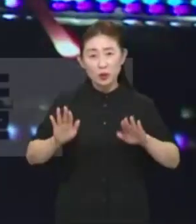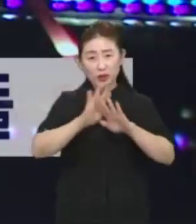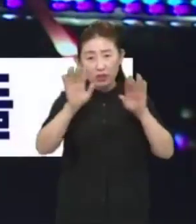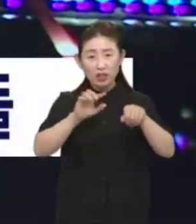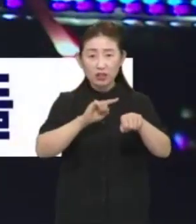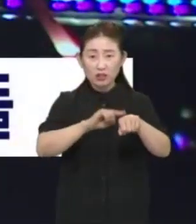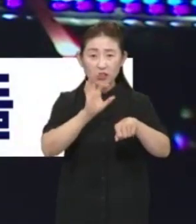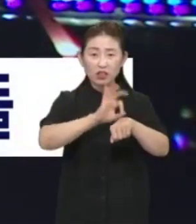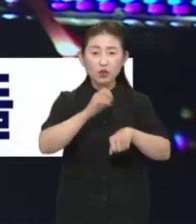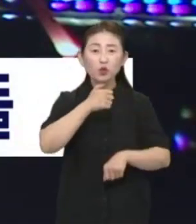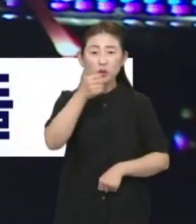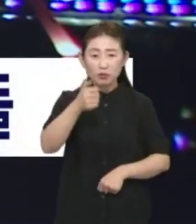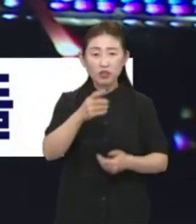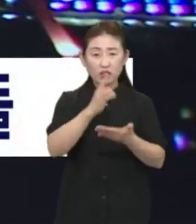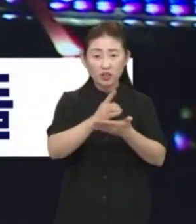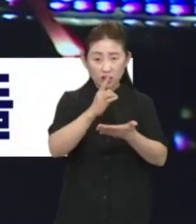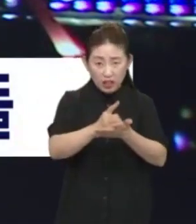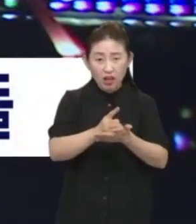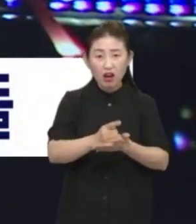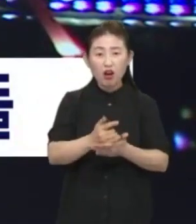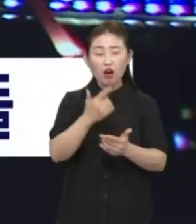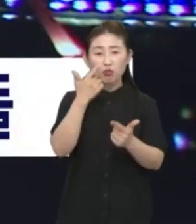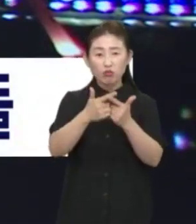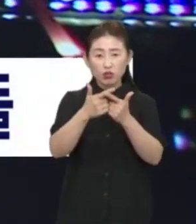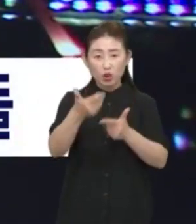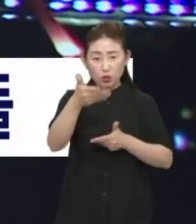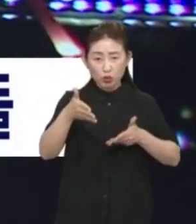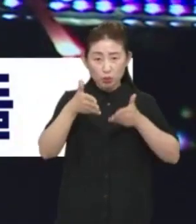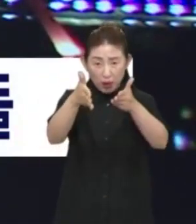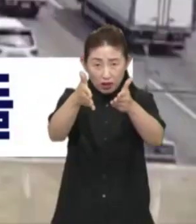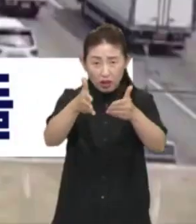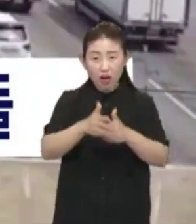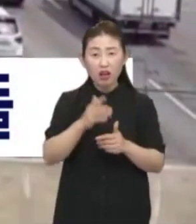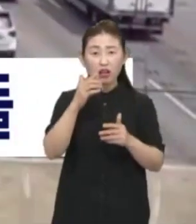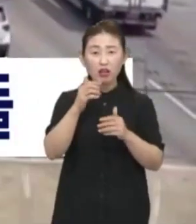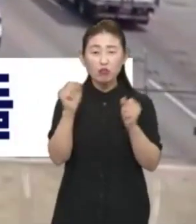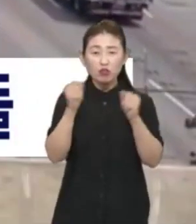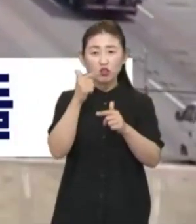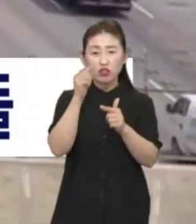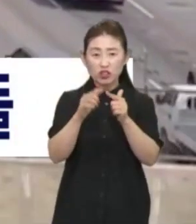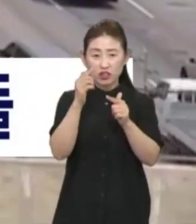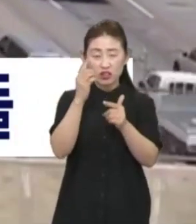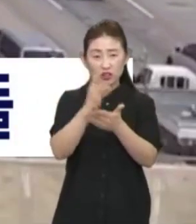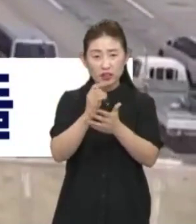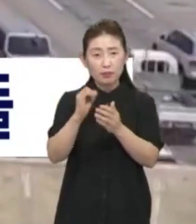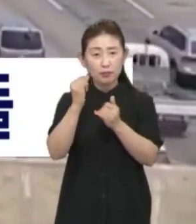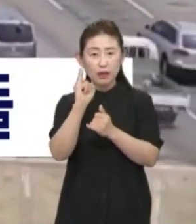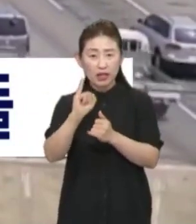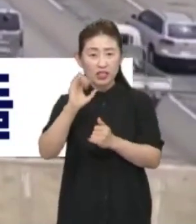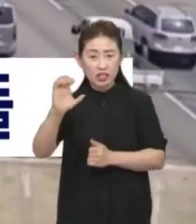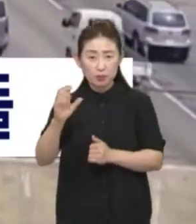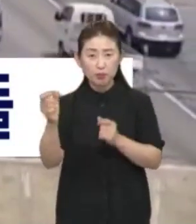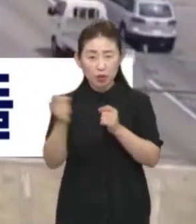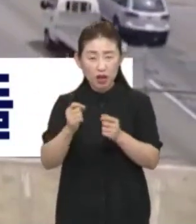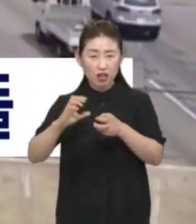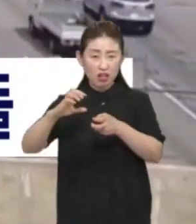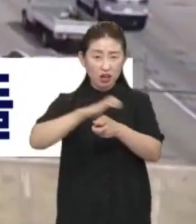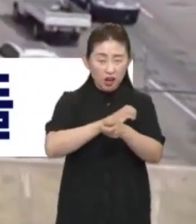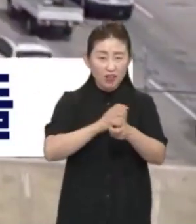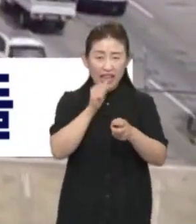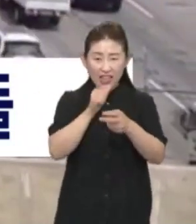오늘 오전 10시 50분쯤 천안 서북구 경부고속도로 부산 방향 북천안 나들봉 인근에서 탱크로리가